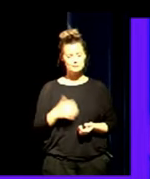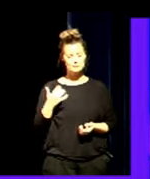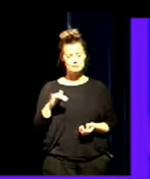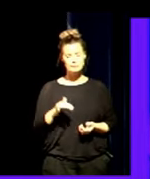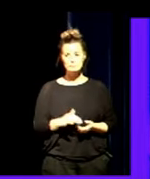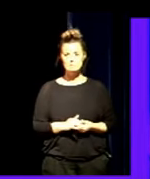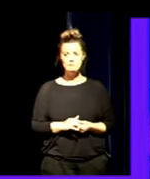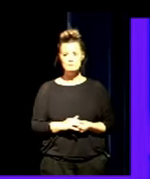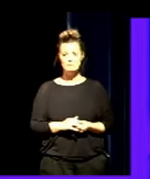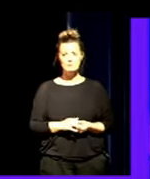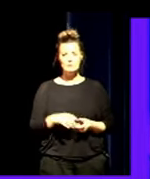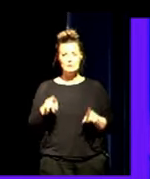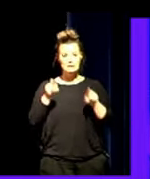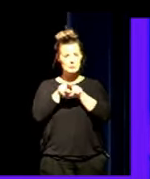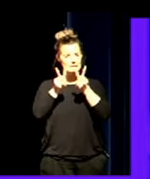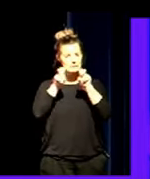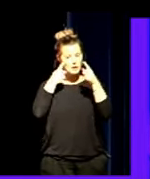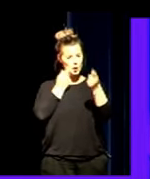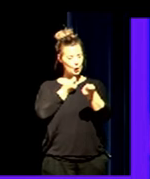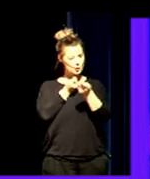adibidez, kontrolarekin lotuta.